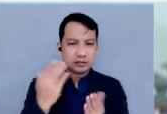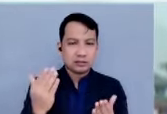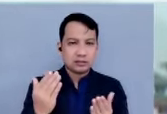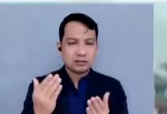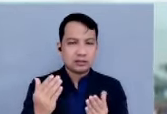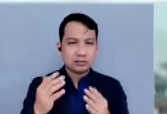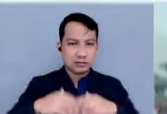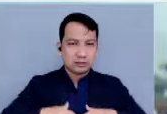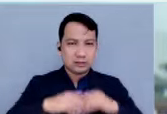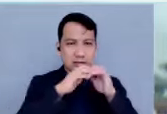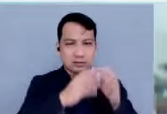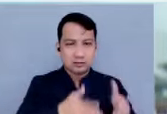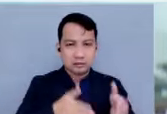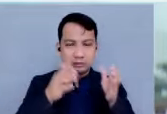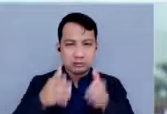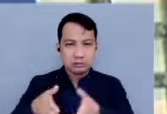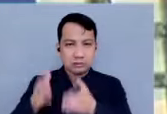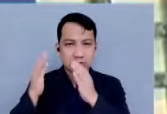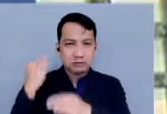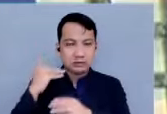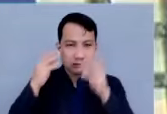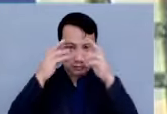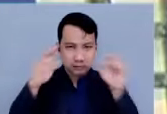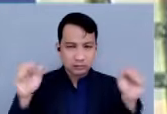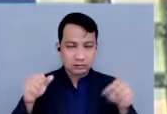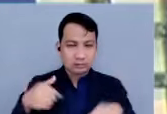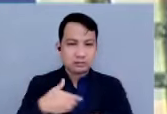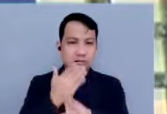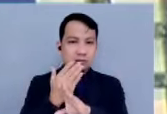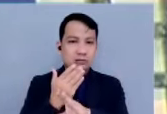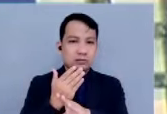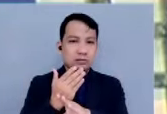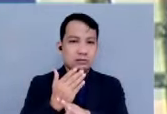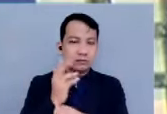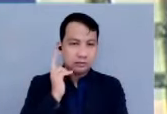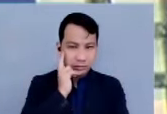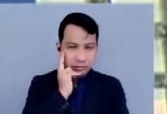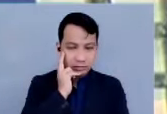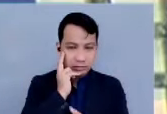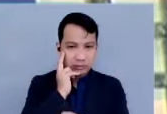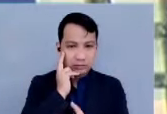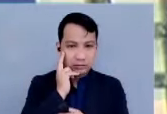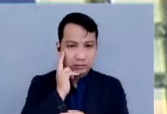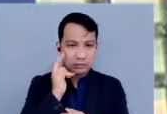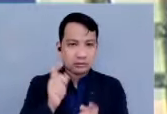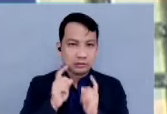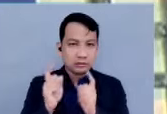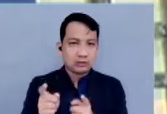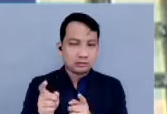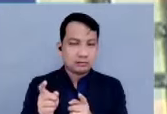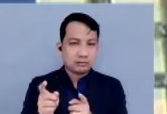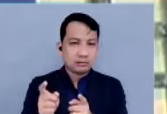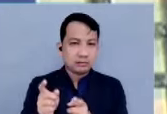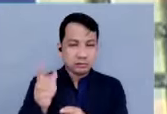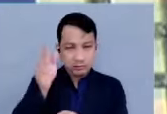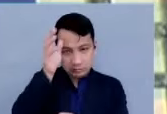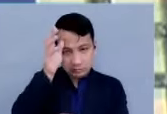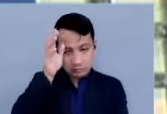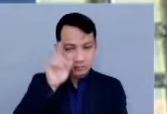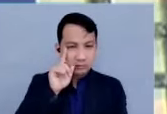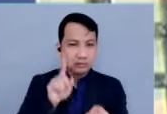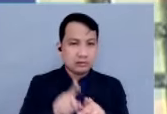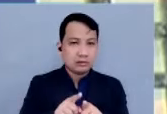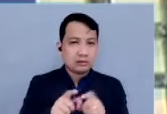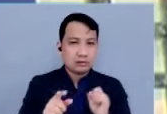infrastructure projects noong mayor pa ng Davao City si Duterte. Iginawad daw ang proyekto sa ama at kapatid ni Senator